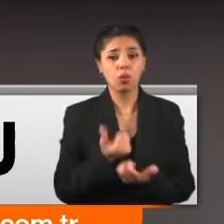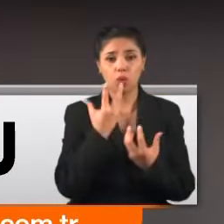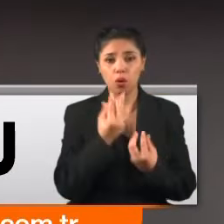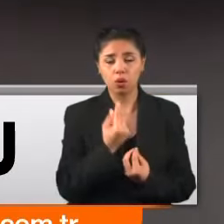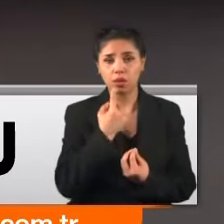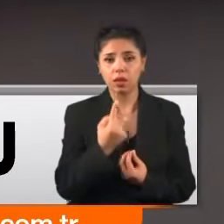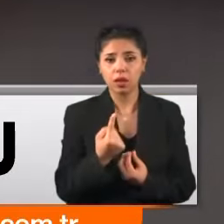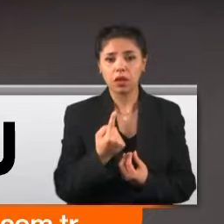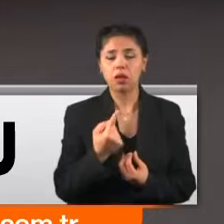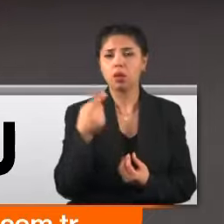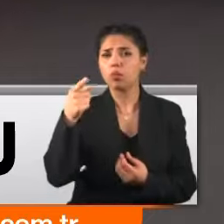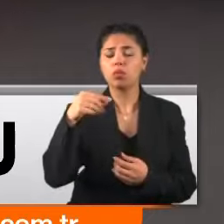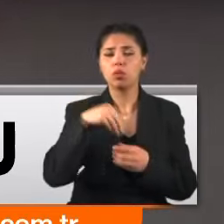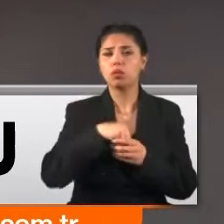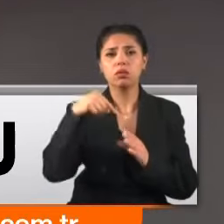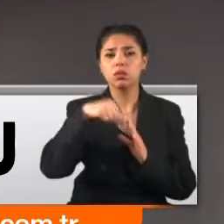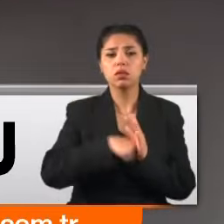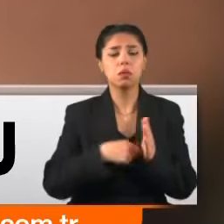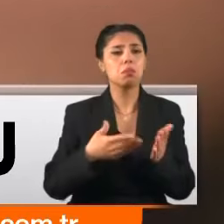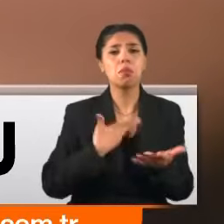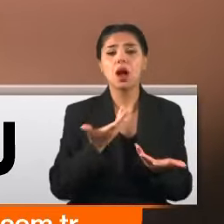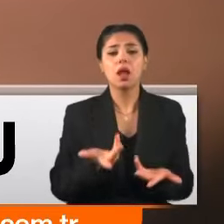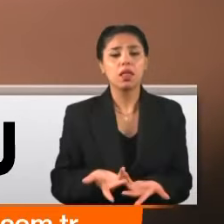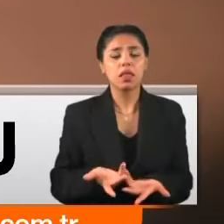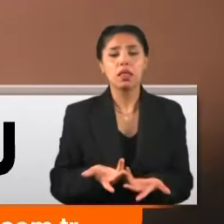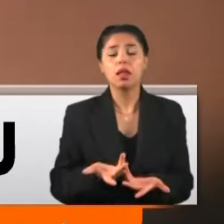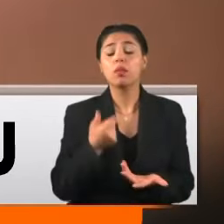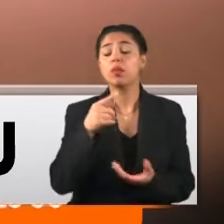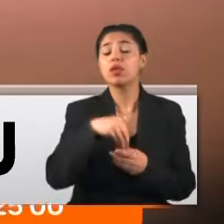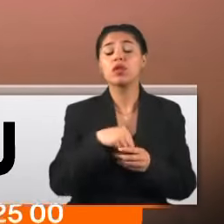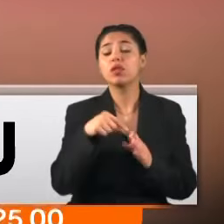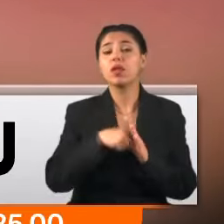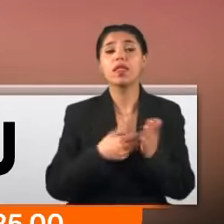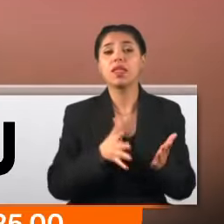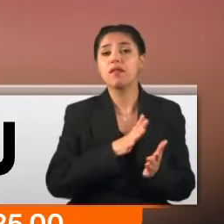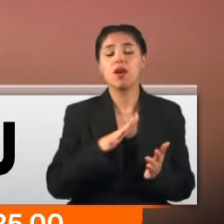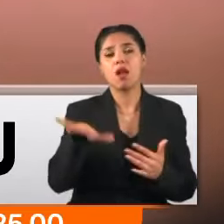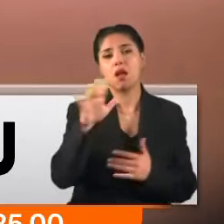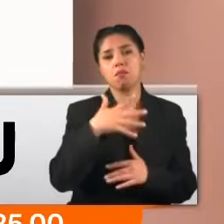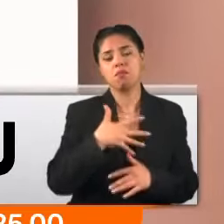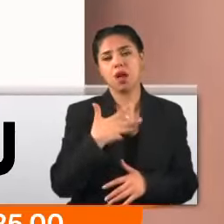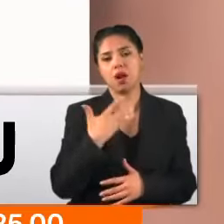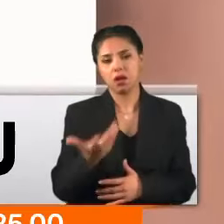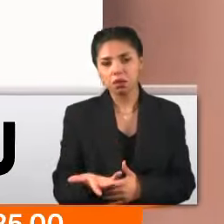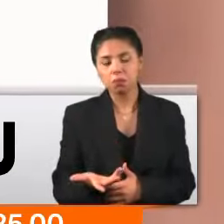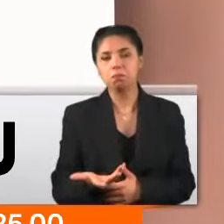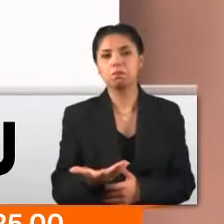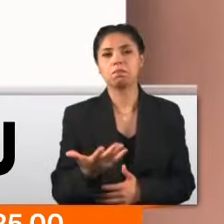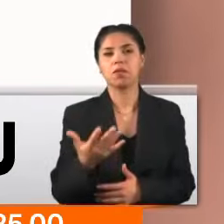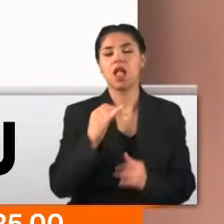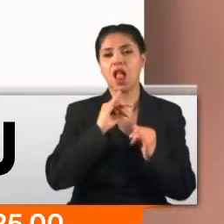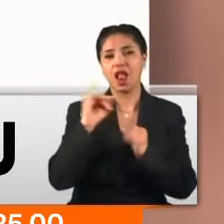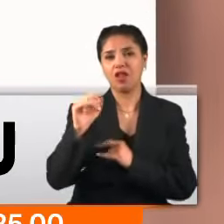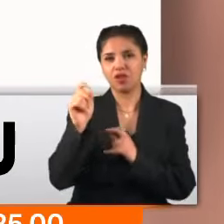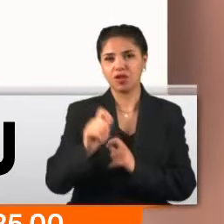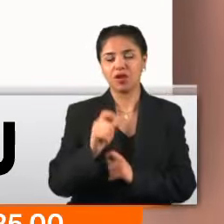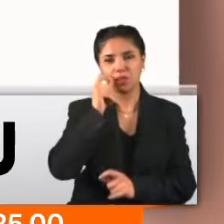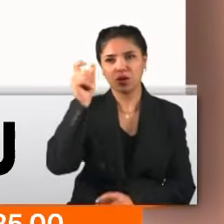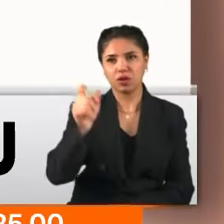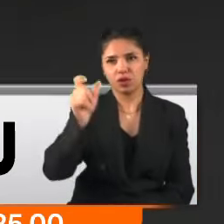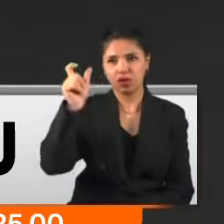Herkes işin aslının ne olduğunu merak ederken bu kez bir video kaydıyla kamera karşısına çıktı. Kendisini eleştirenlere cevap